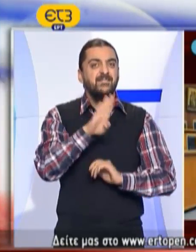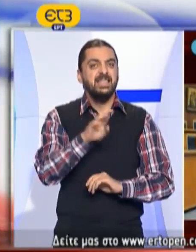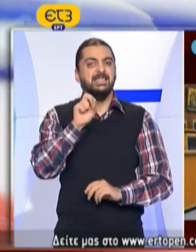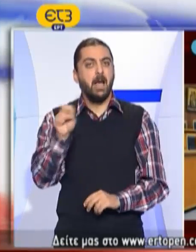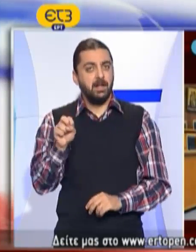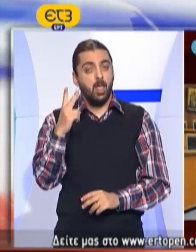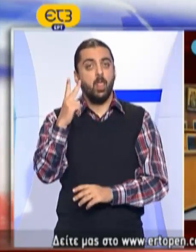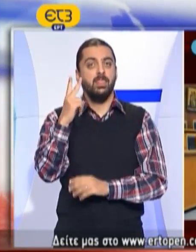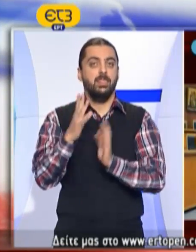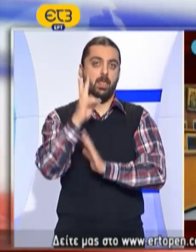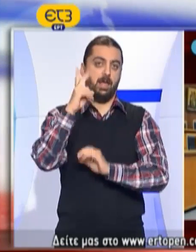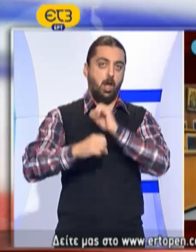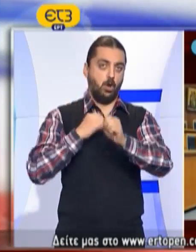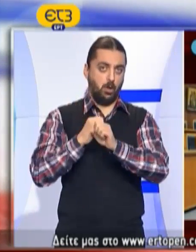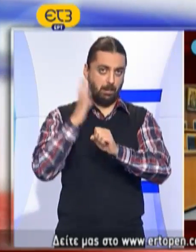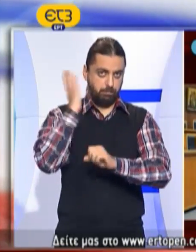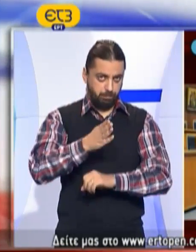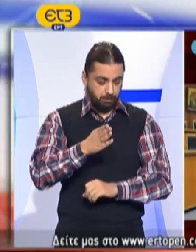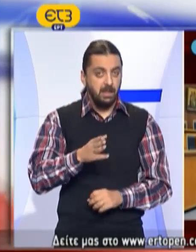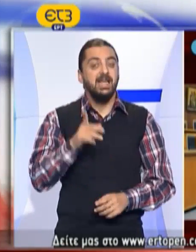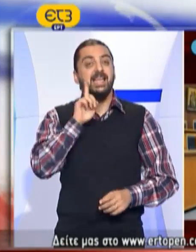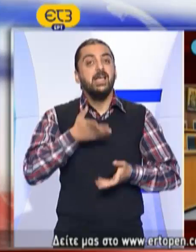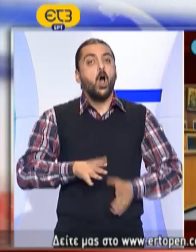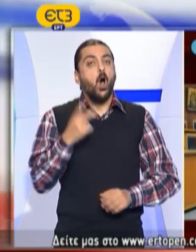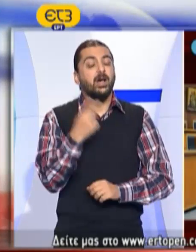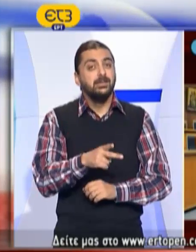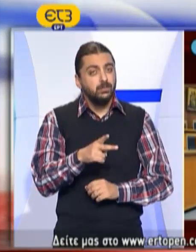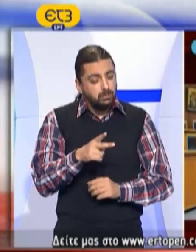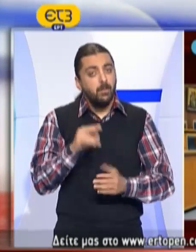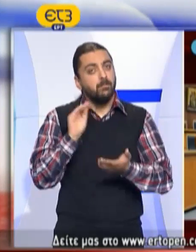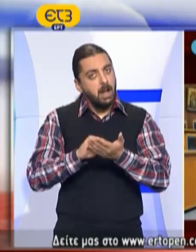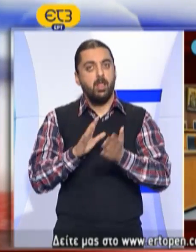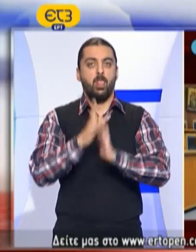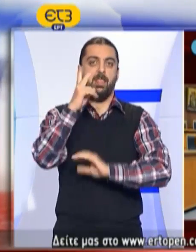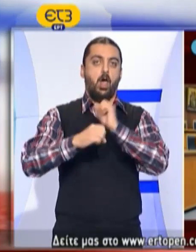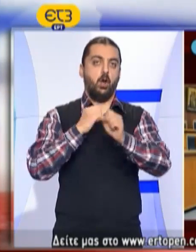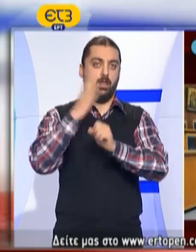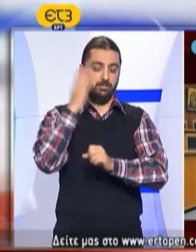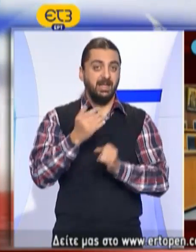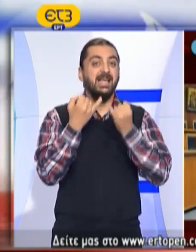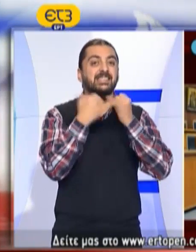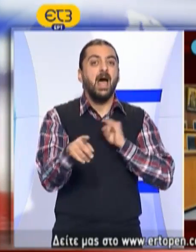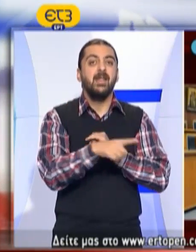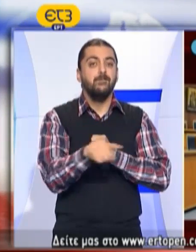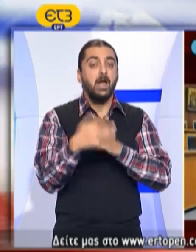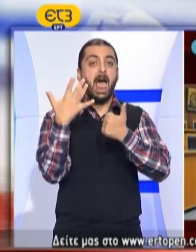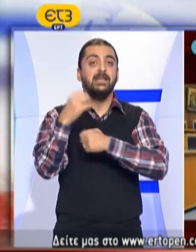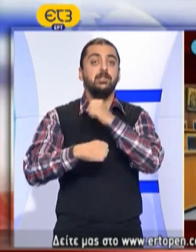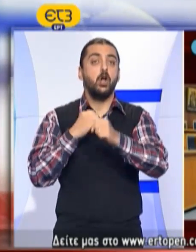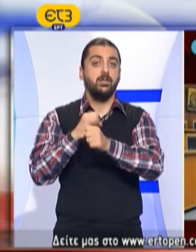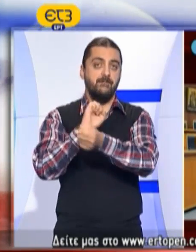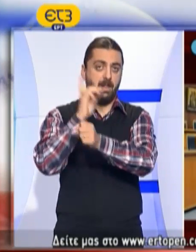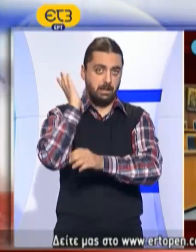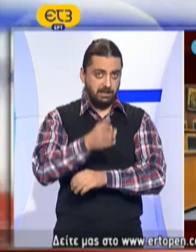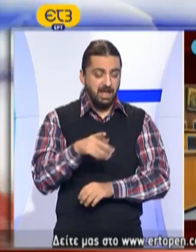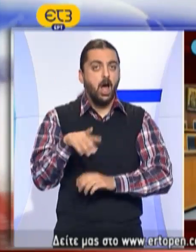με 12 έτη. Η κόρη του Αρετή Τσοχατζοπούλου, με επίσης 12 έτη. Ο εξάδερφός του Νίκο Ζήγρας, με 6 έτη. Η